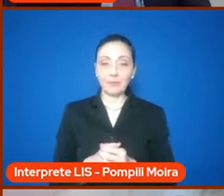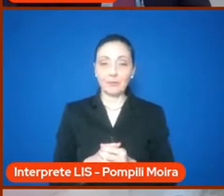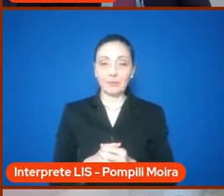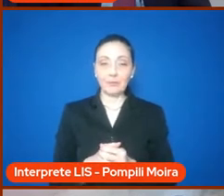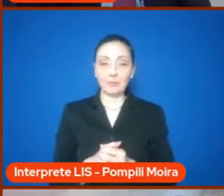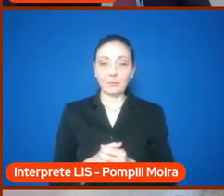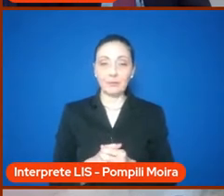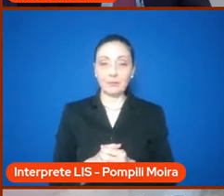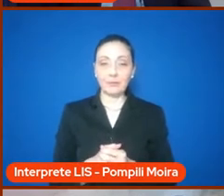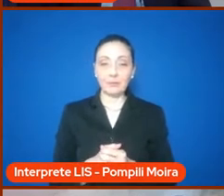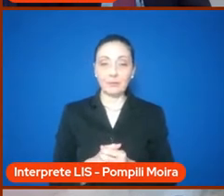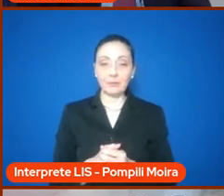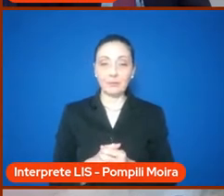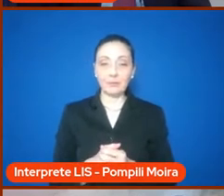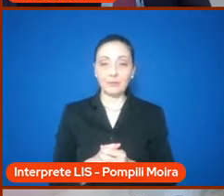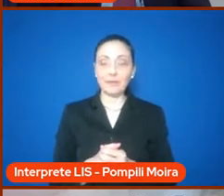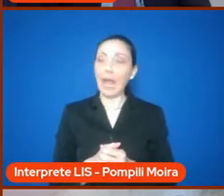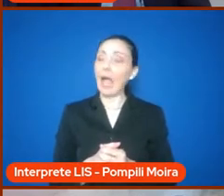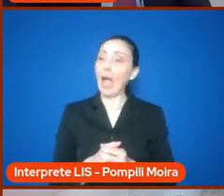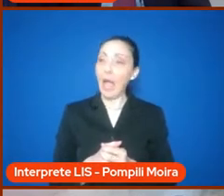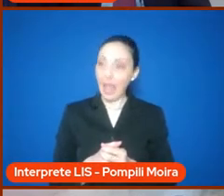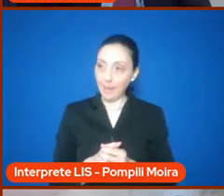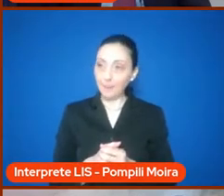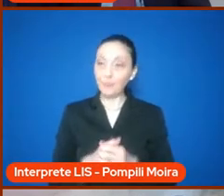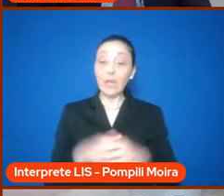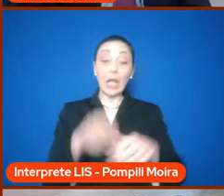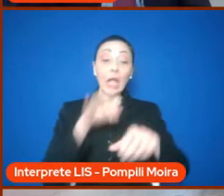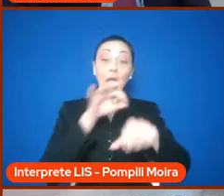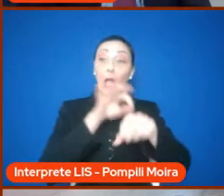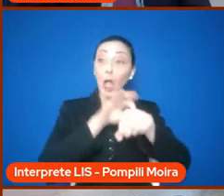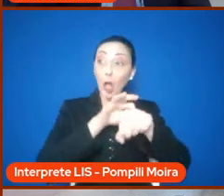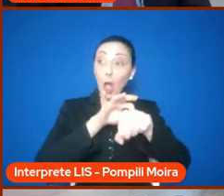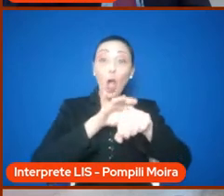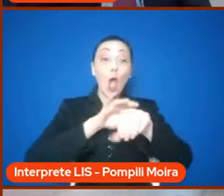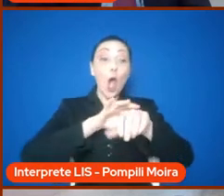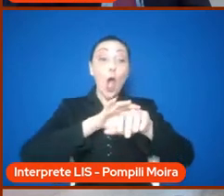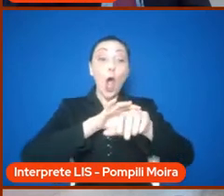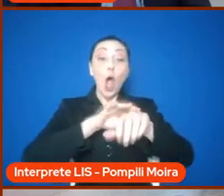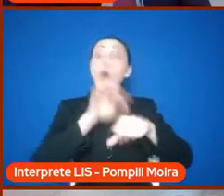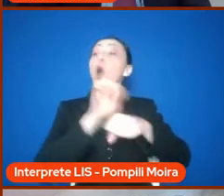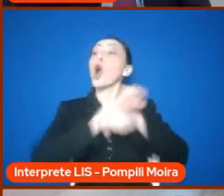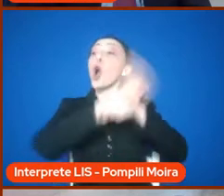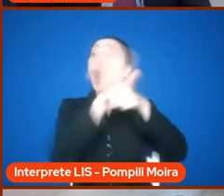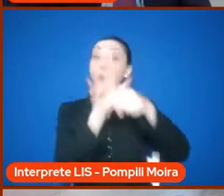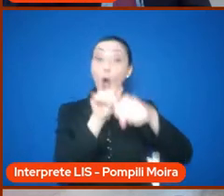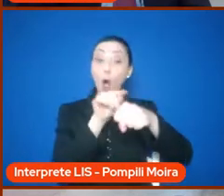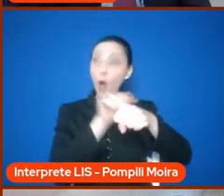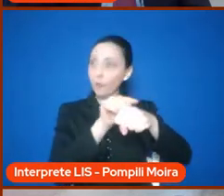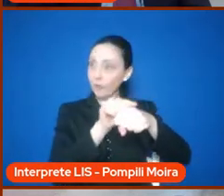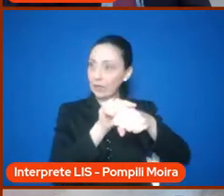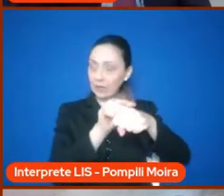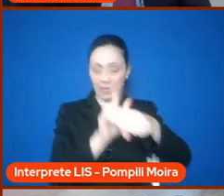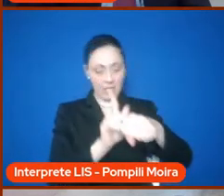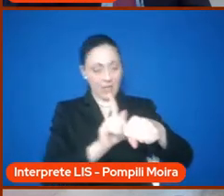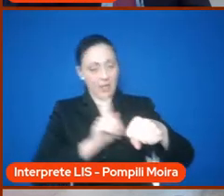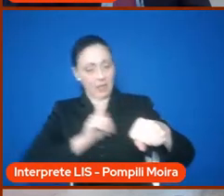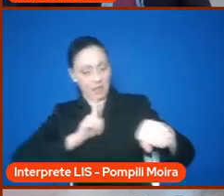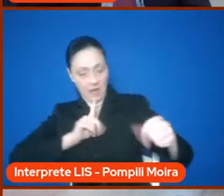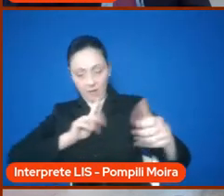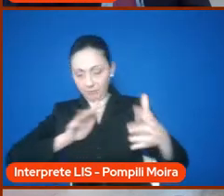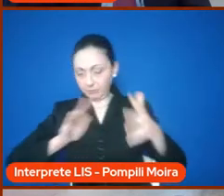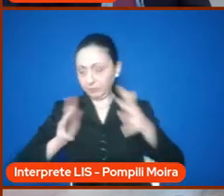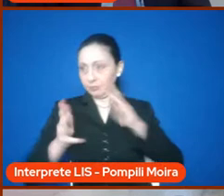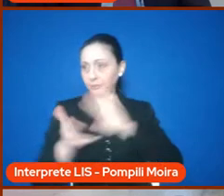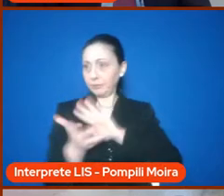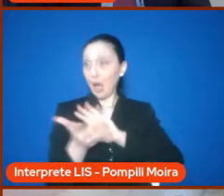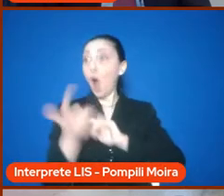diciamo, convertito il Covid o ci ha solo represso e torneremo, come diceva il Ministro, allo